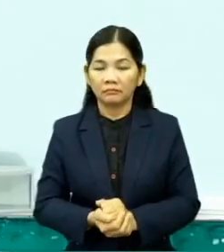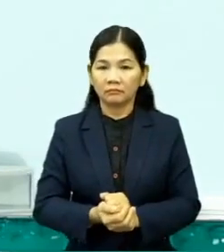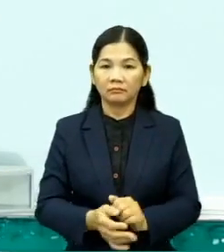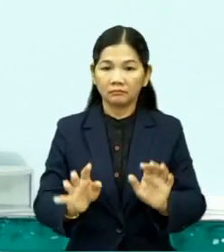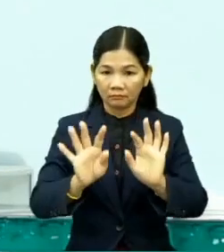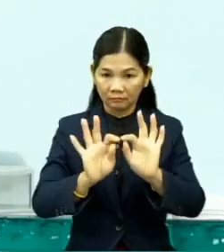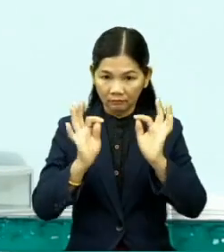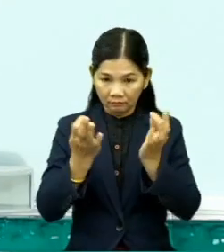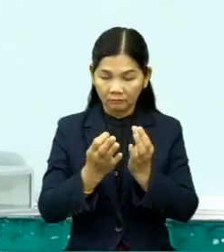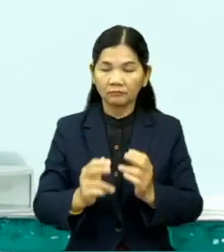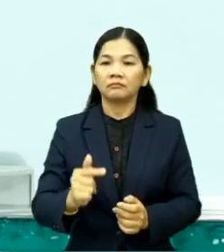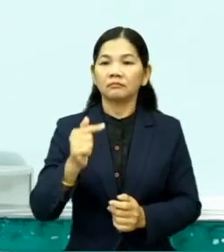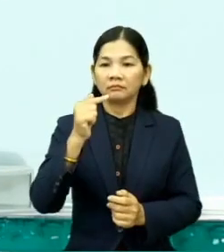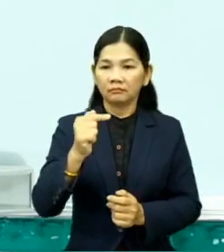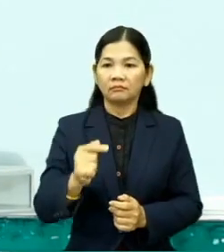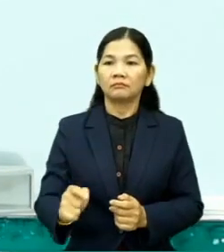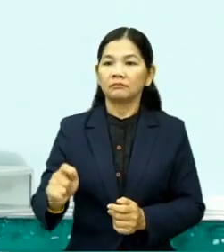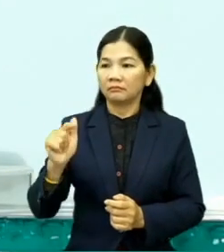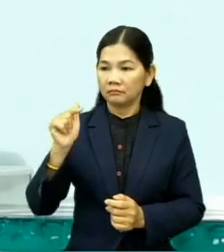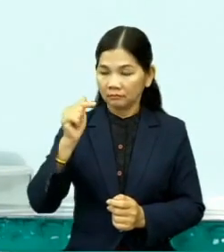ទៀតយើងអាចសរសេរបាន